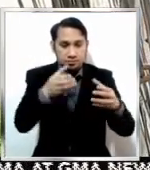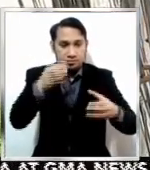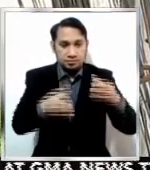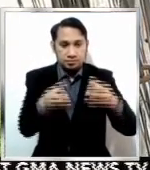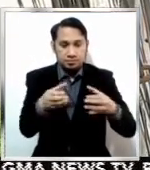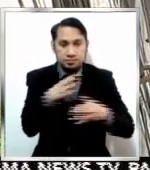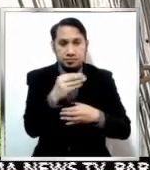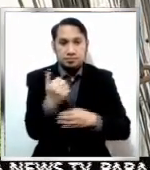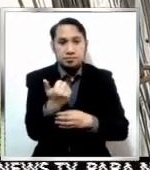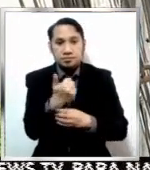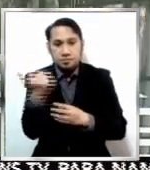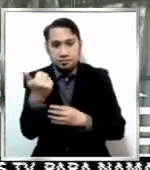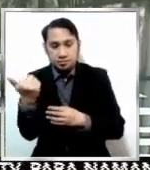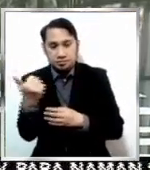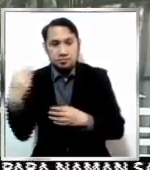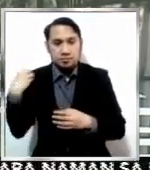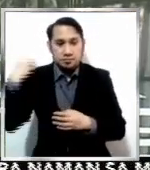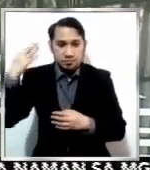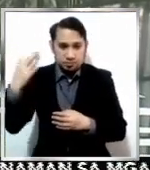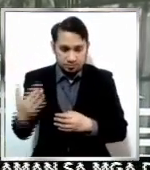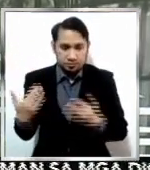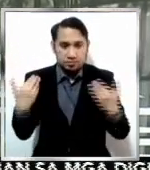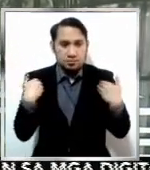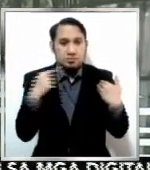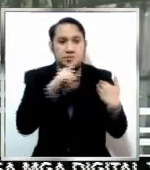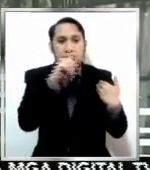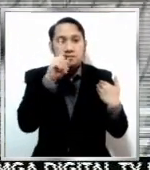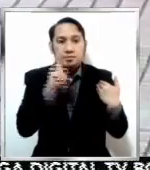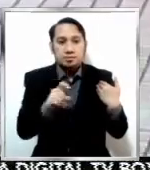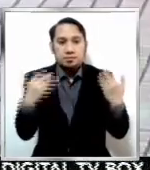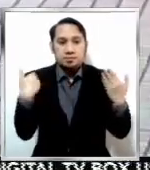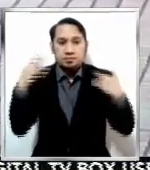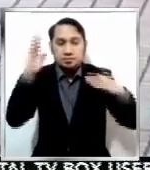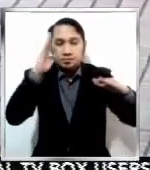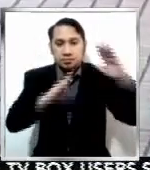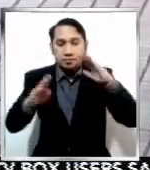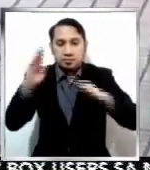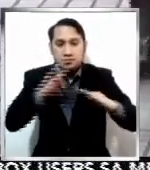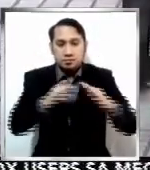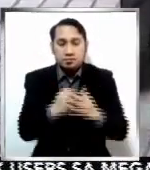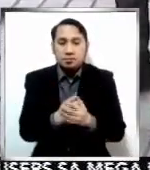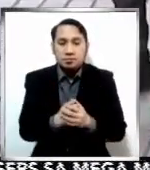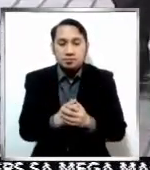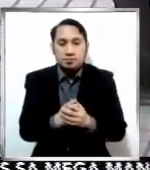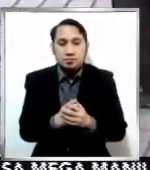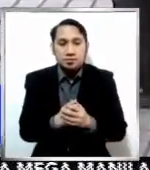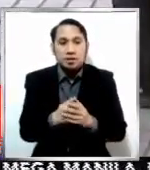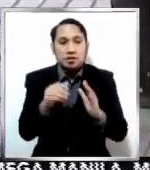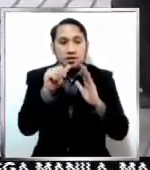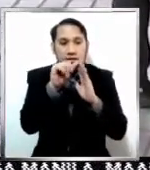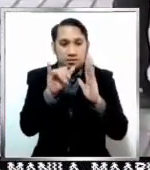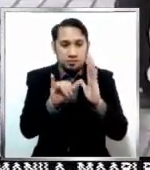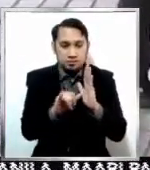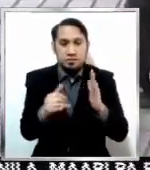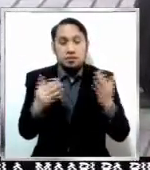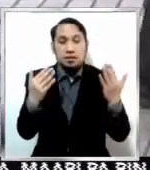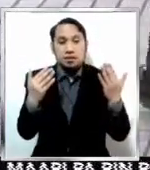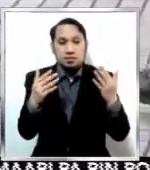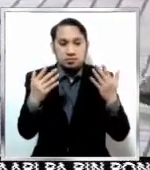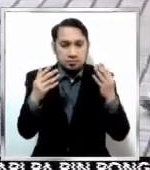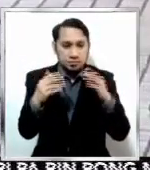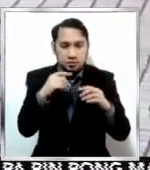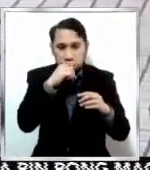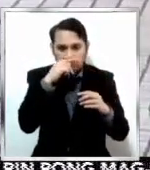na kinwestiyon kaugnay sa mga di umano'y anomalya sa ehensya. Tiniyak ni Attorney Gierran na magkakaroon ng reshuffle. No?